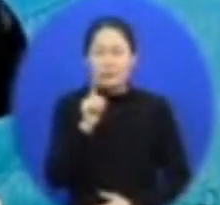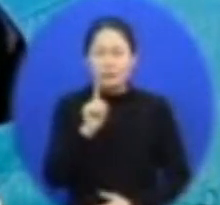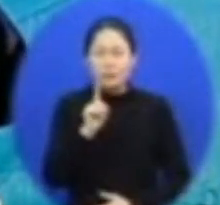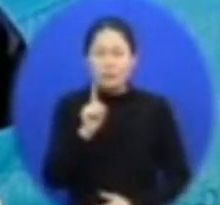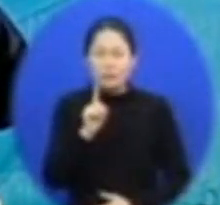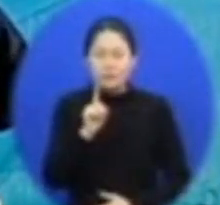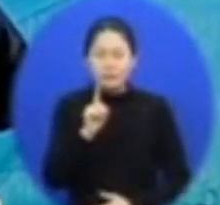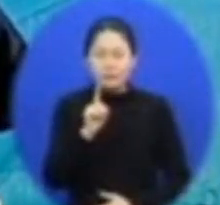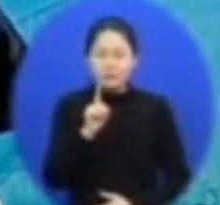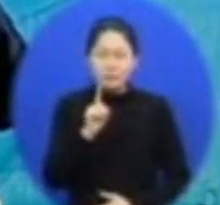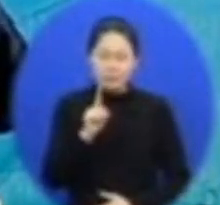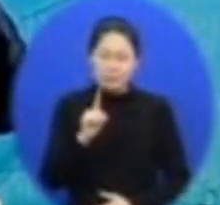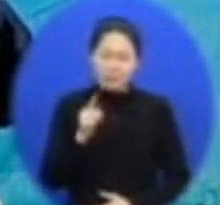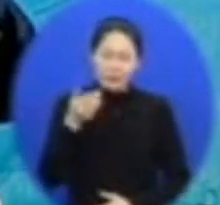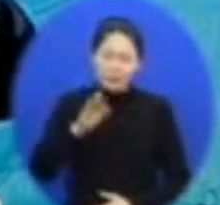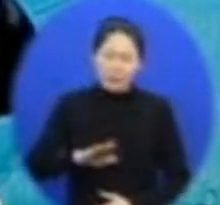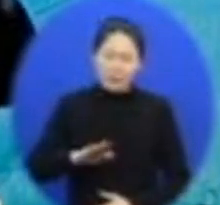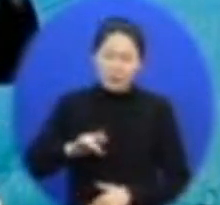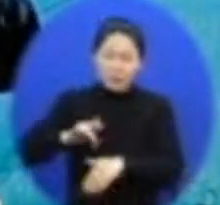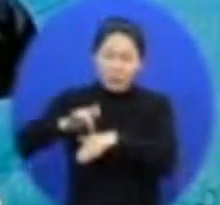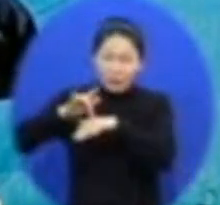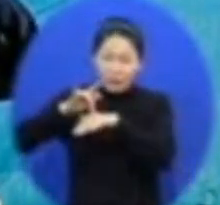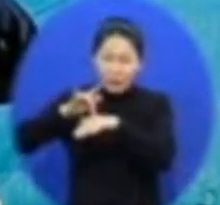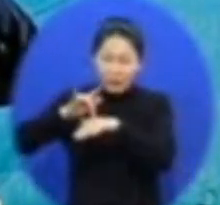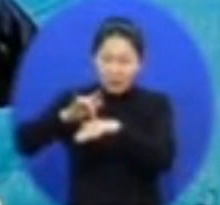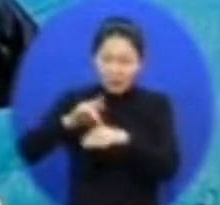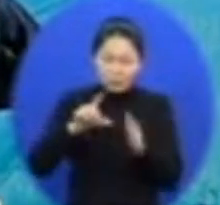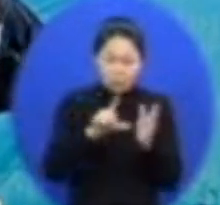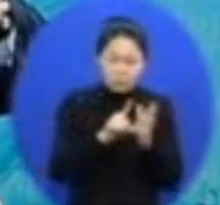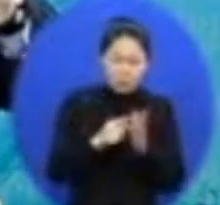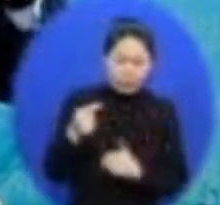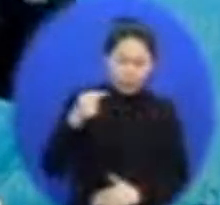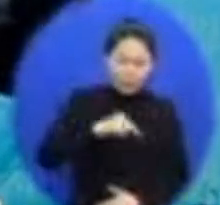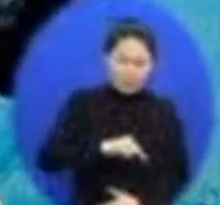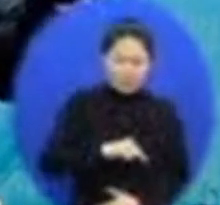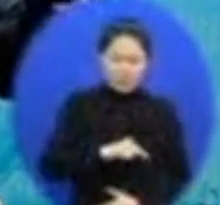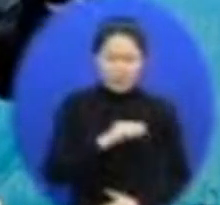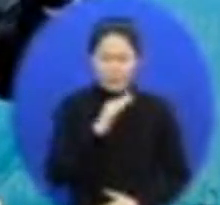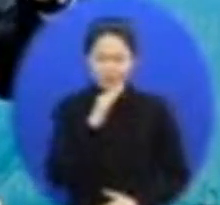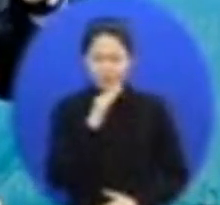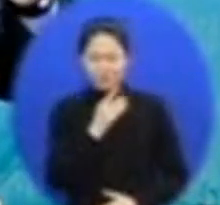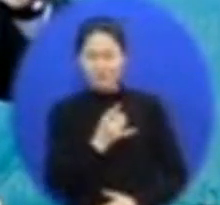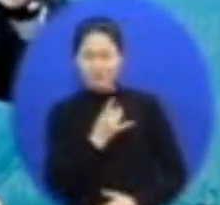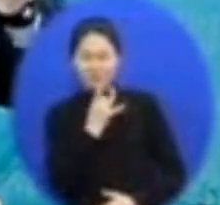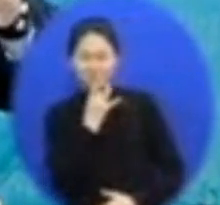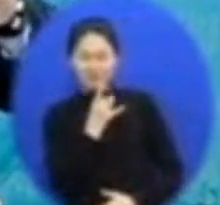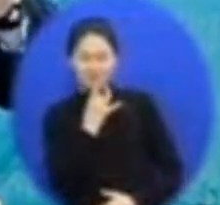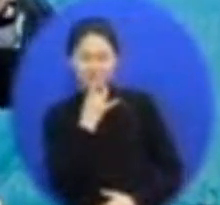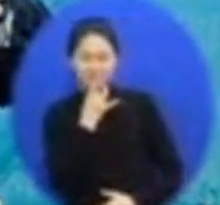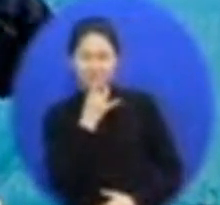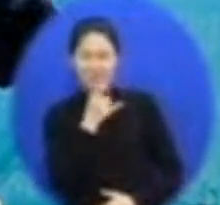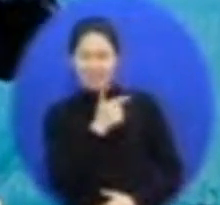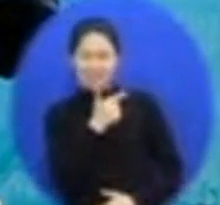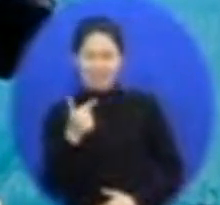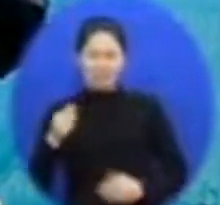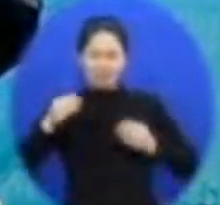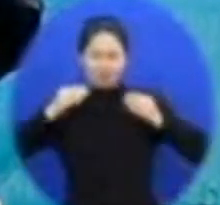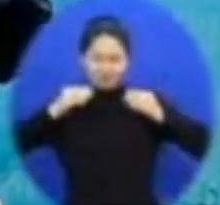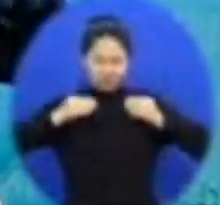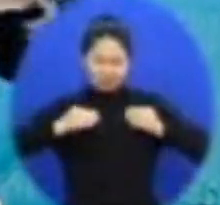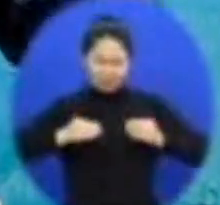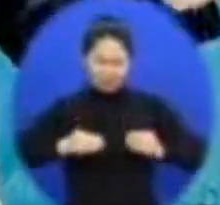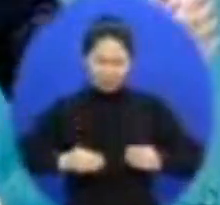아주 으 묘하게 맡은 루트를 비웃는 웃음 으로 큰 두루마기를 마틴 루터의 병상 앞에